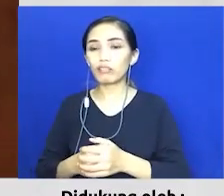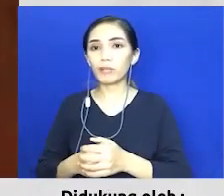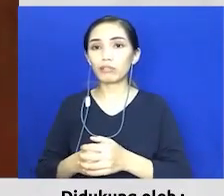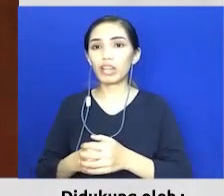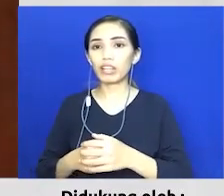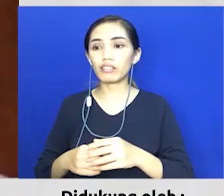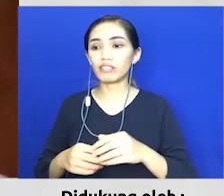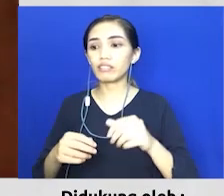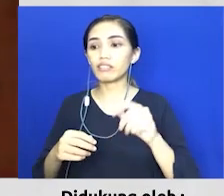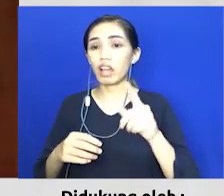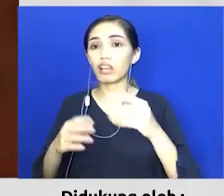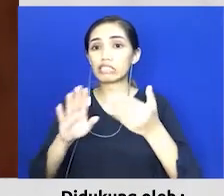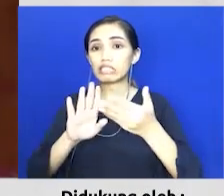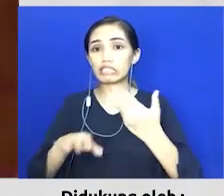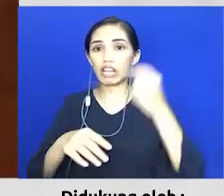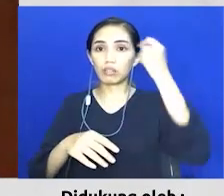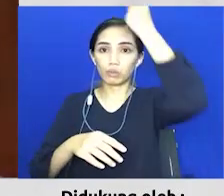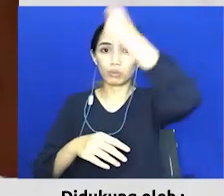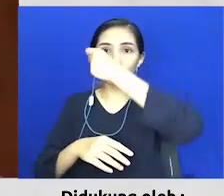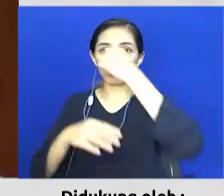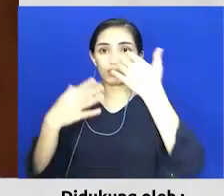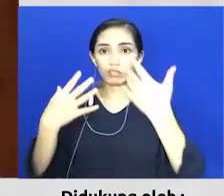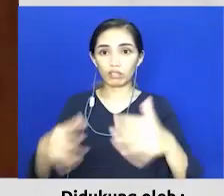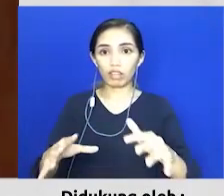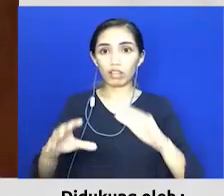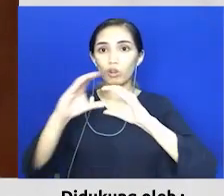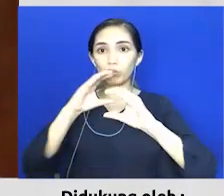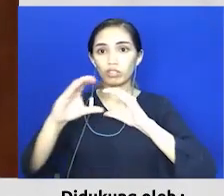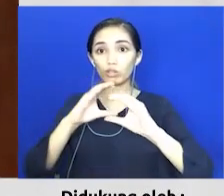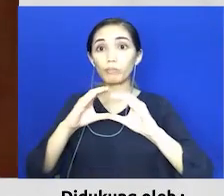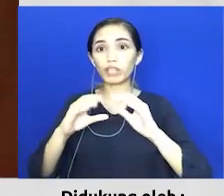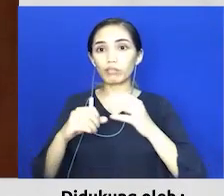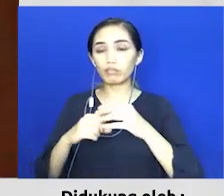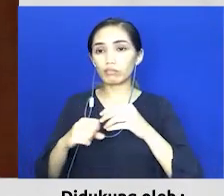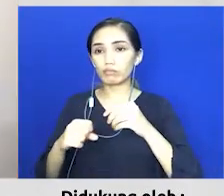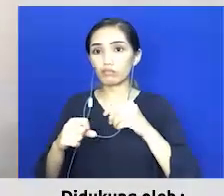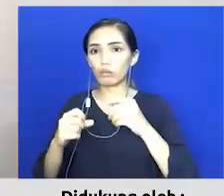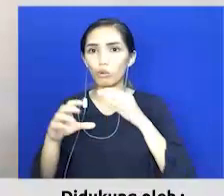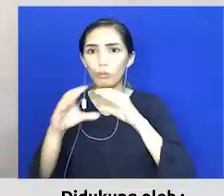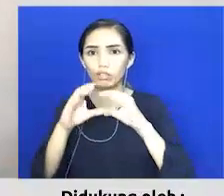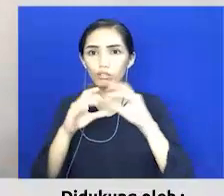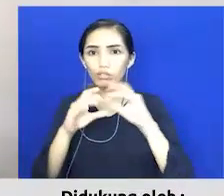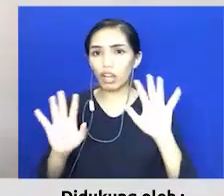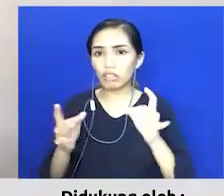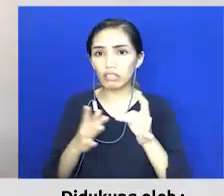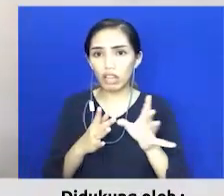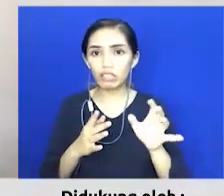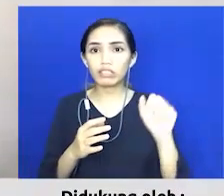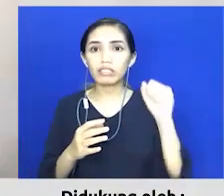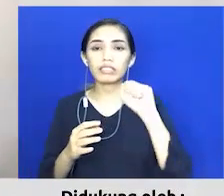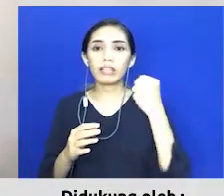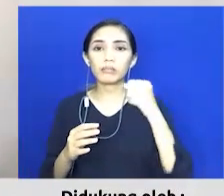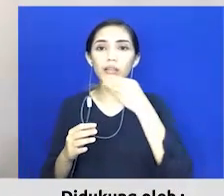malah setelah selesai itu komunikasi itu tidak dikenal loh ya. saya tidak bisa mempunyai